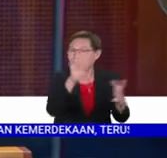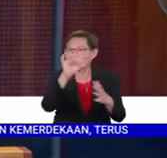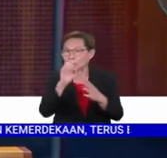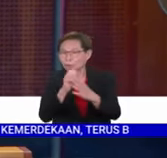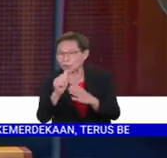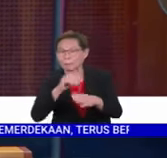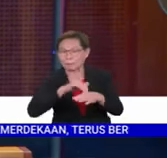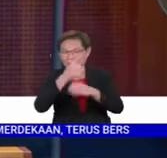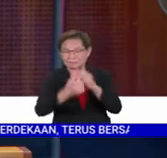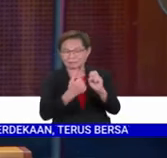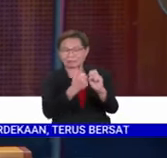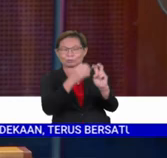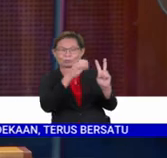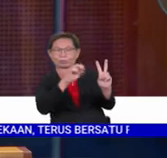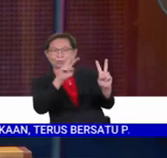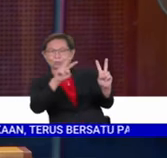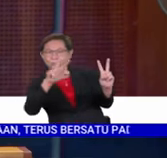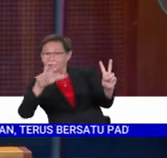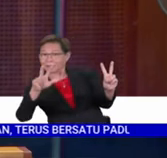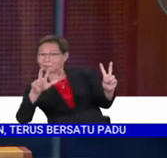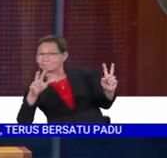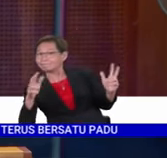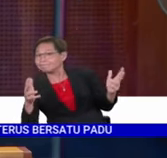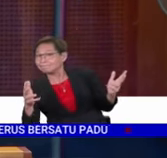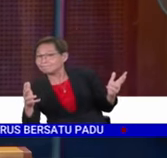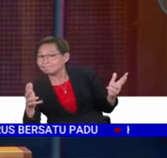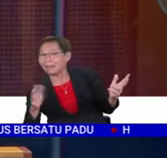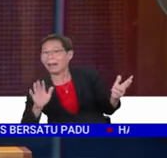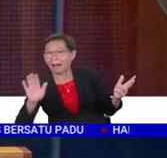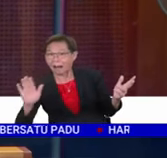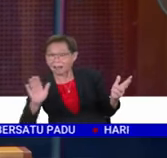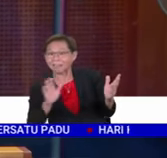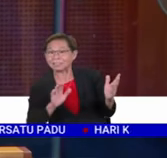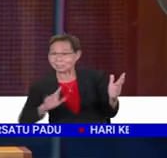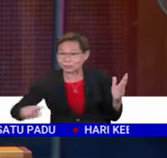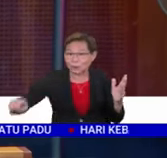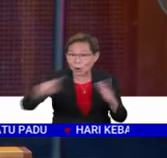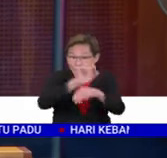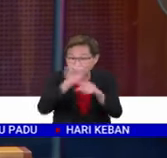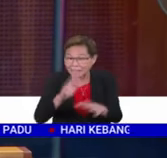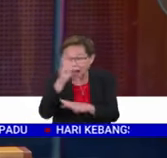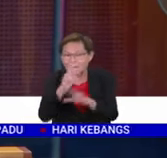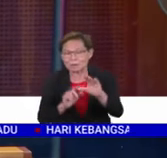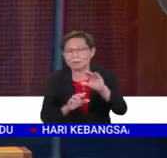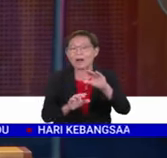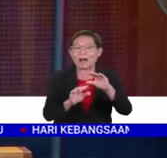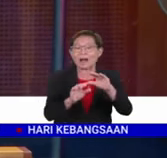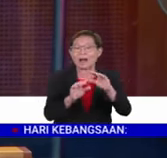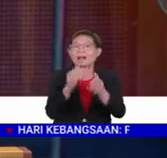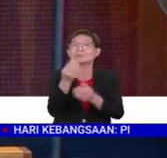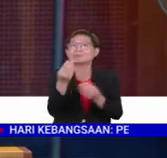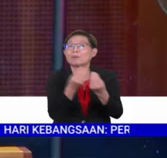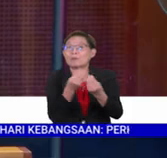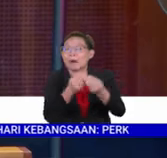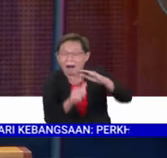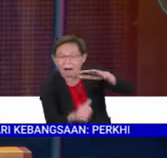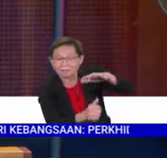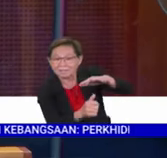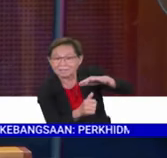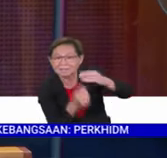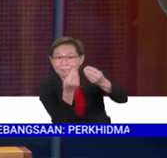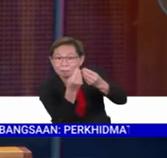maka pada tahun 2023 beliau akan menerima kadar KGT asas